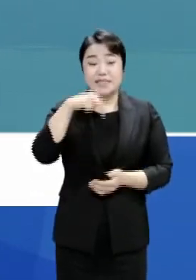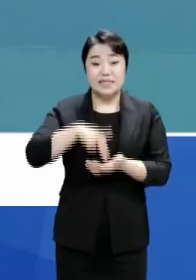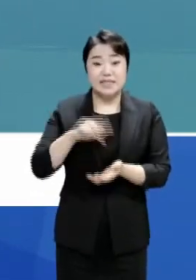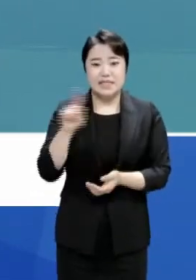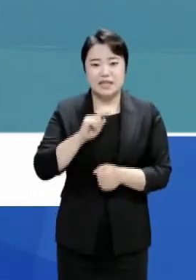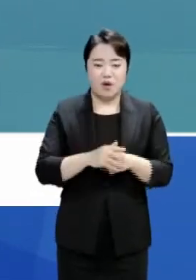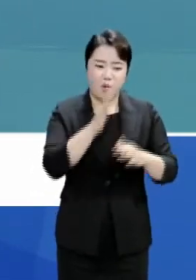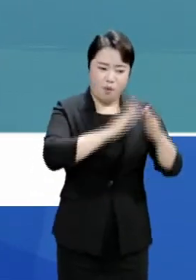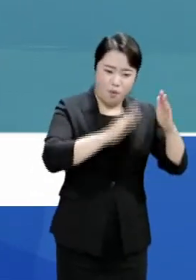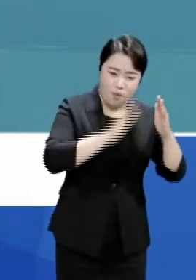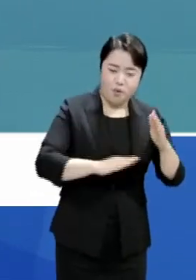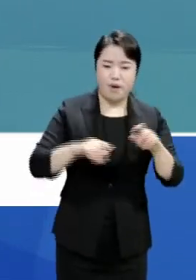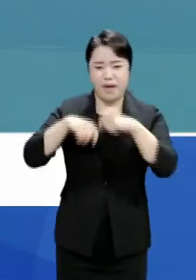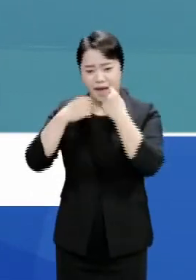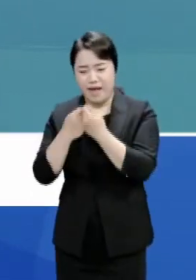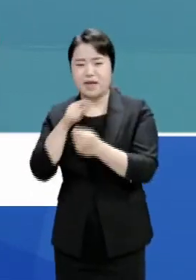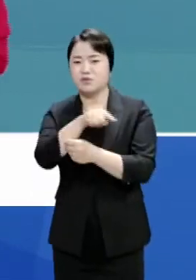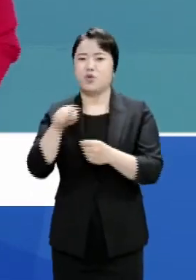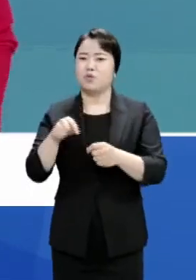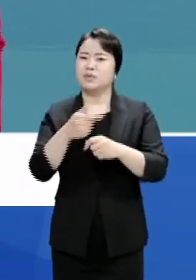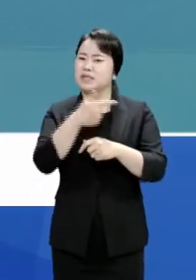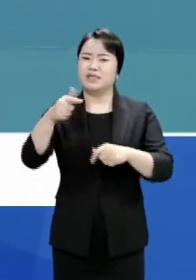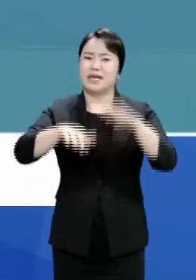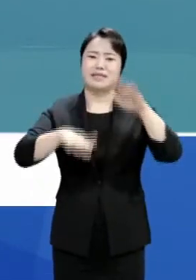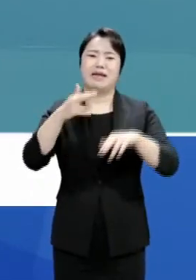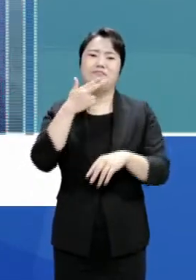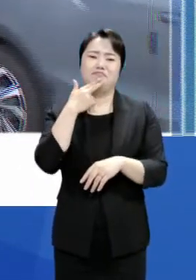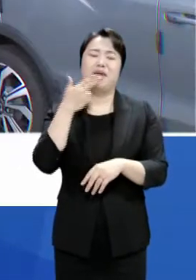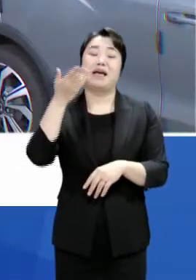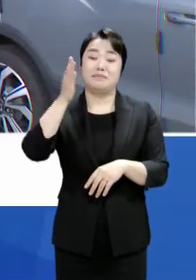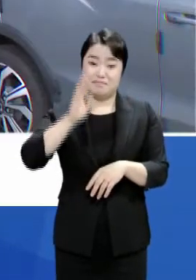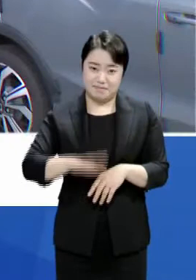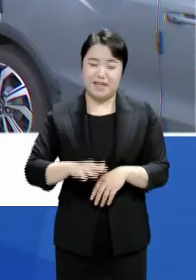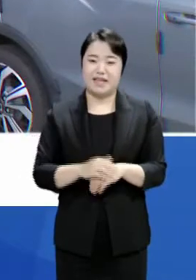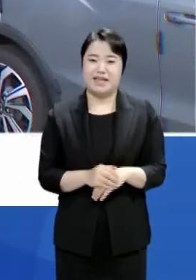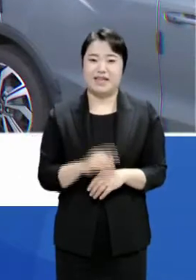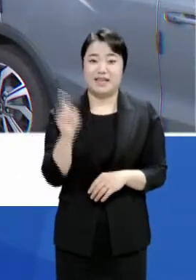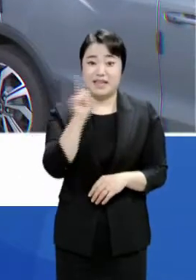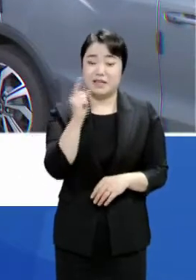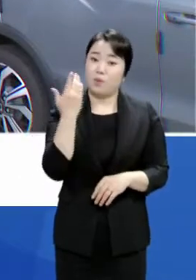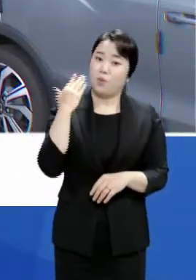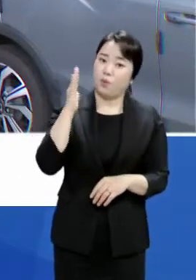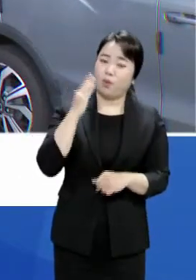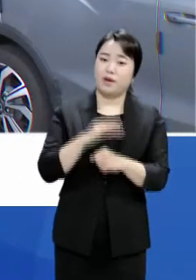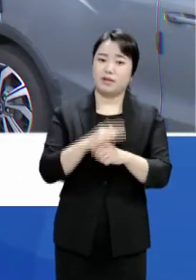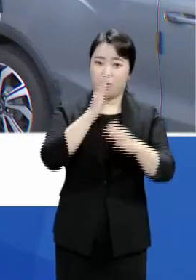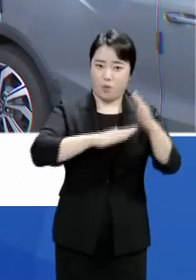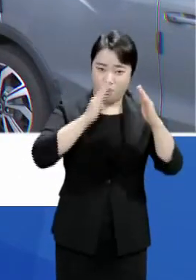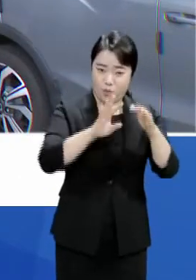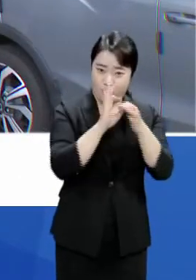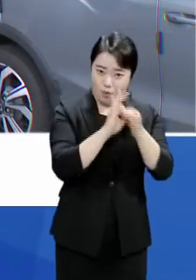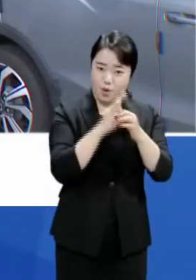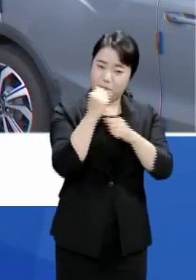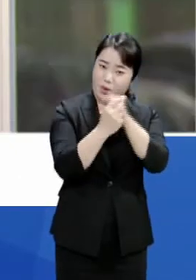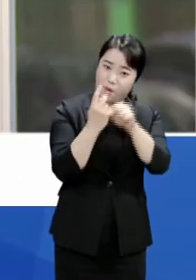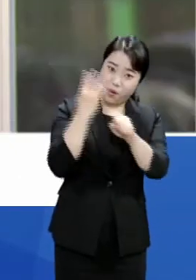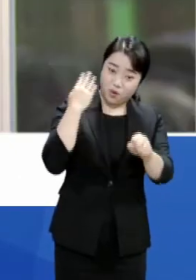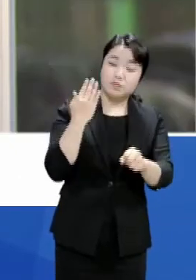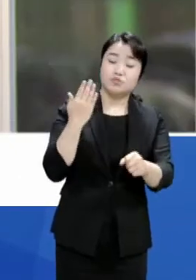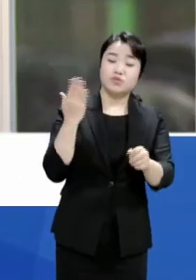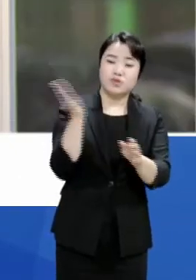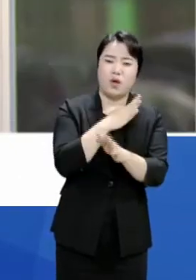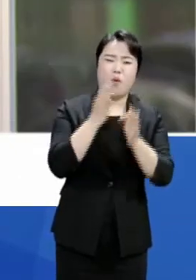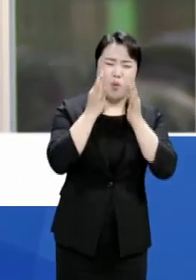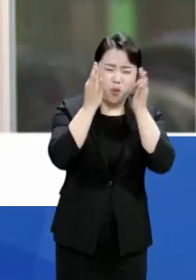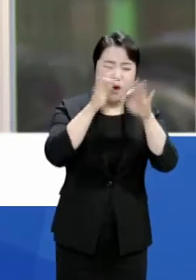공영과 민영의 차이도 그렇게 크지 않다고 보는 입장이긴 한데 그래도 아까 말씀드린 것처럼 이제 최근 몇 년 사이에 공공 부분에서는 이제 그런 부분 해결하기